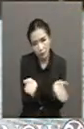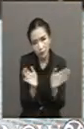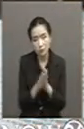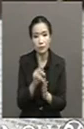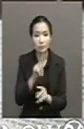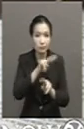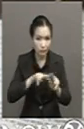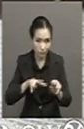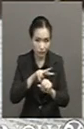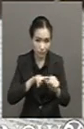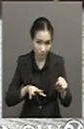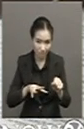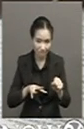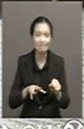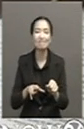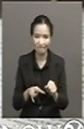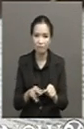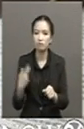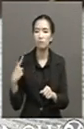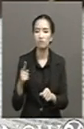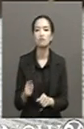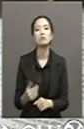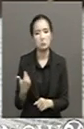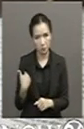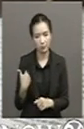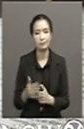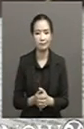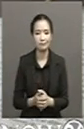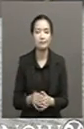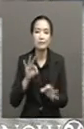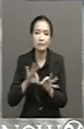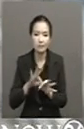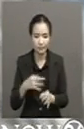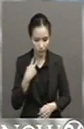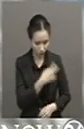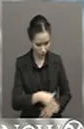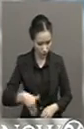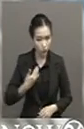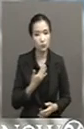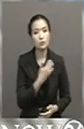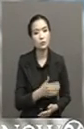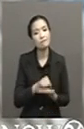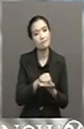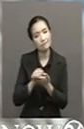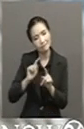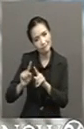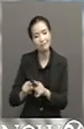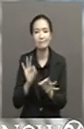สูงถึง 6เท่านี่คือจากรายงานและช่วยกันประหยัดค่าใช้จ่ายในการรักษาสุขภาพที่อยู่อาศัยและบริการสาธารณูปโภคด้วย